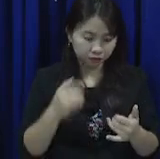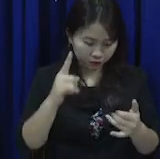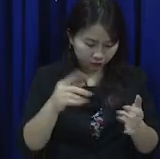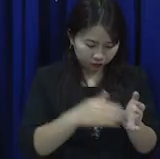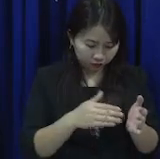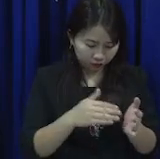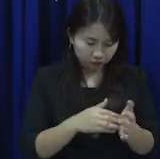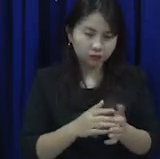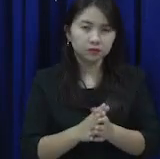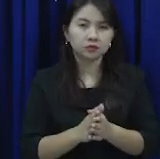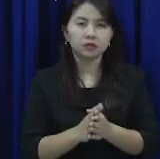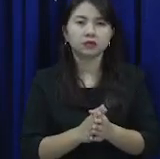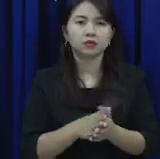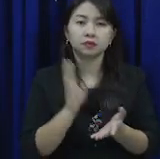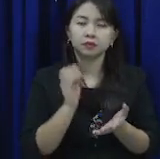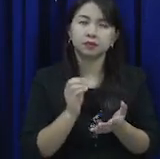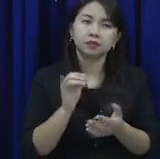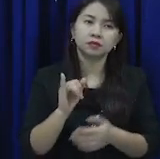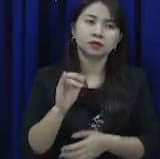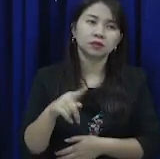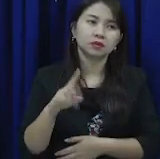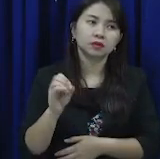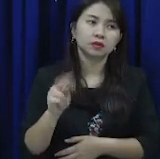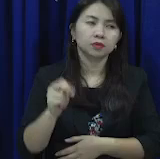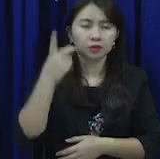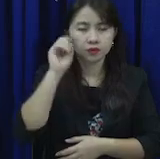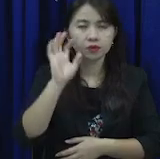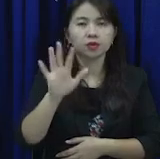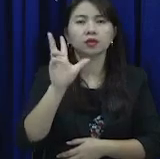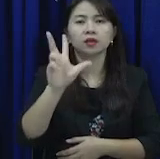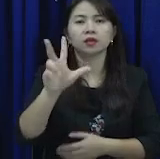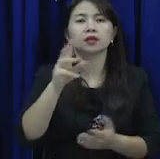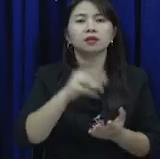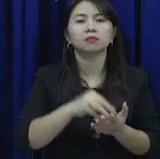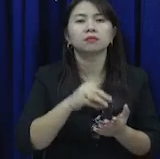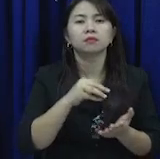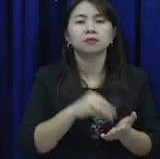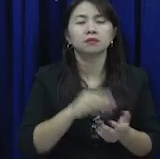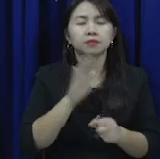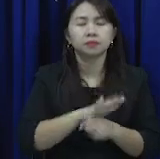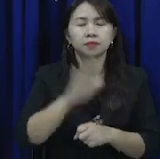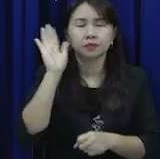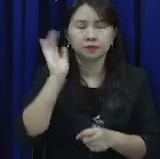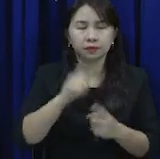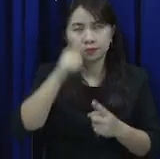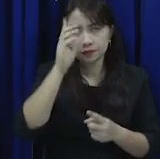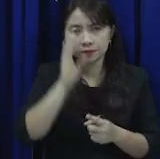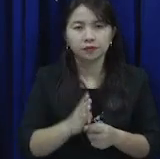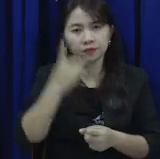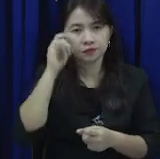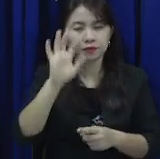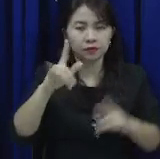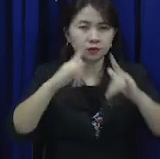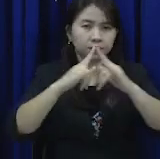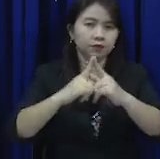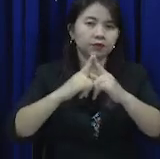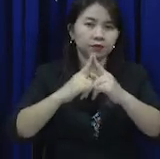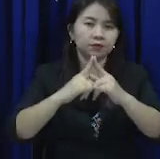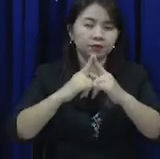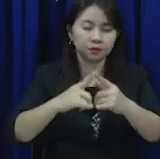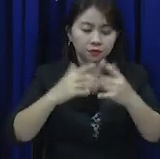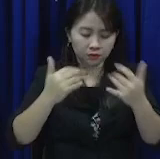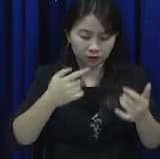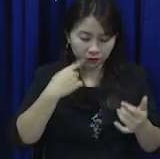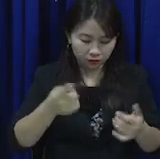3 million commitment for your ranch you see kaya Sabi ko nga sa